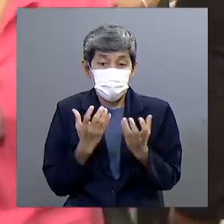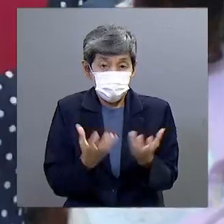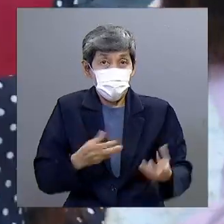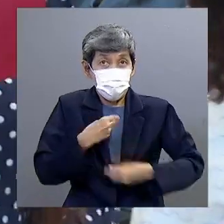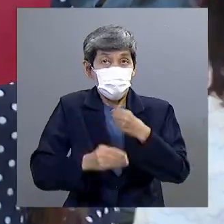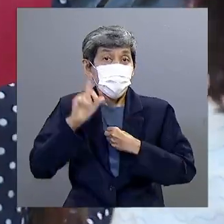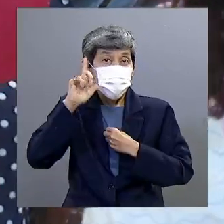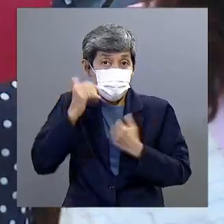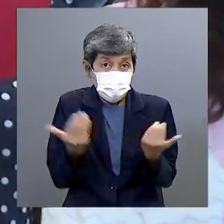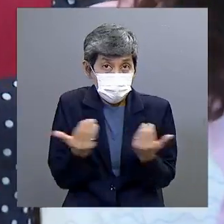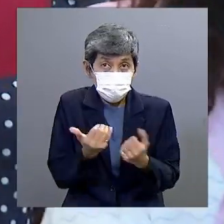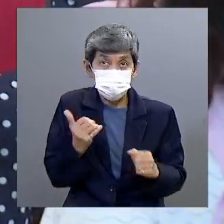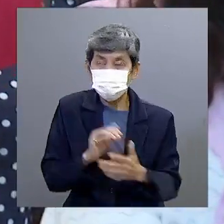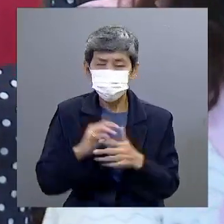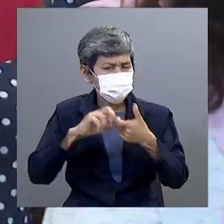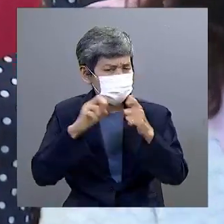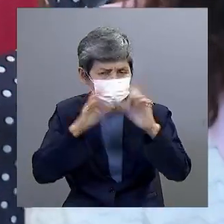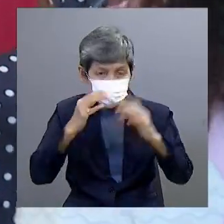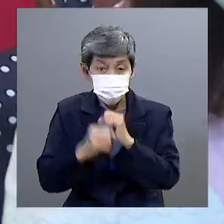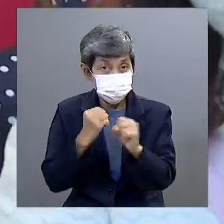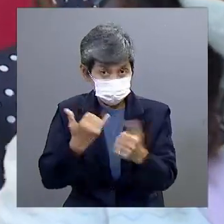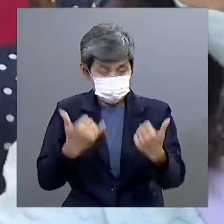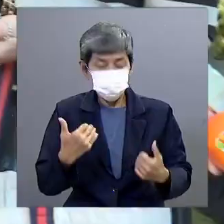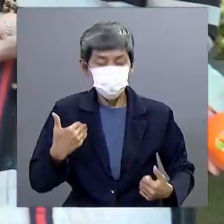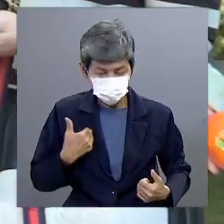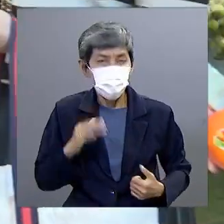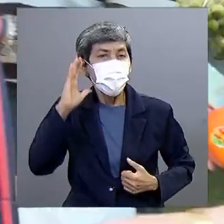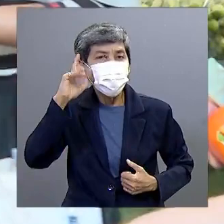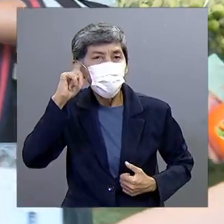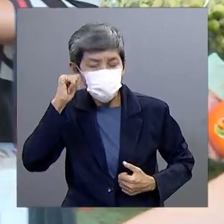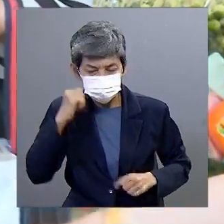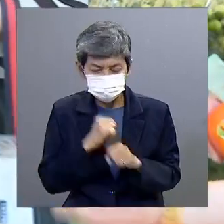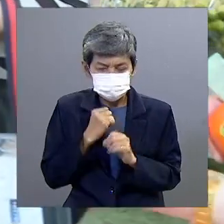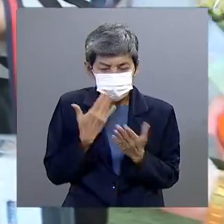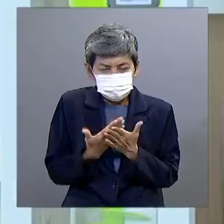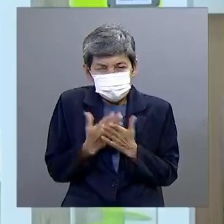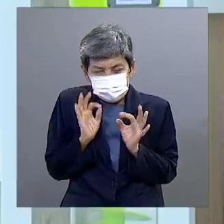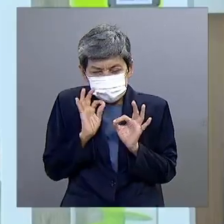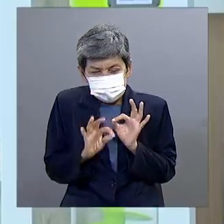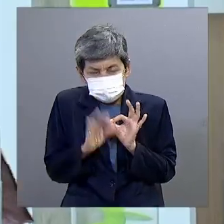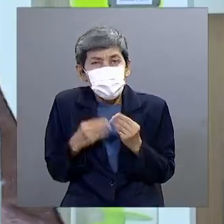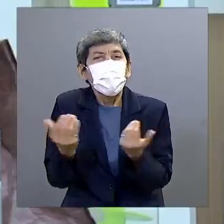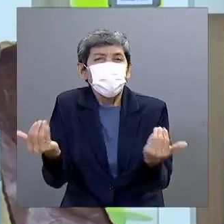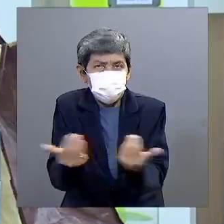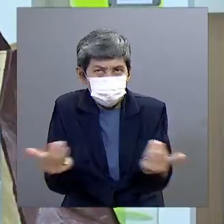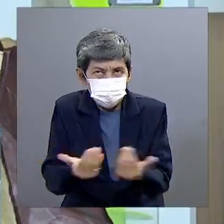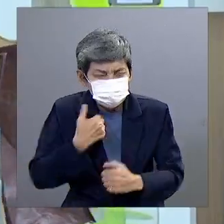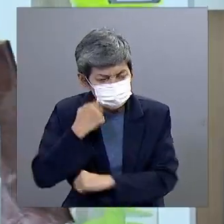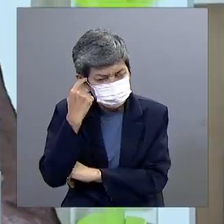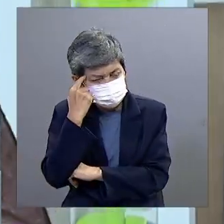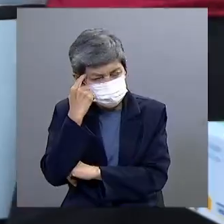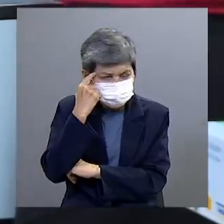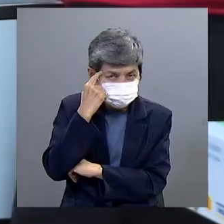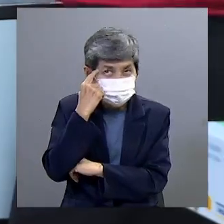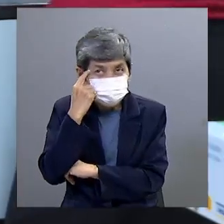คยได้รับผลกระทบนะคะแต่ว่าปีนี้พฤติกรรมคุณพ่อคุณแม่ต้องประหยัดเงินในการซื้อของให้ลูกมีการคิดรอบคอบบางอย่างร